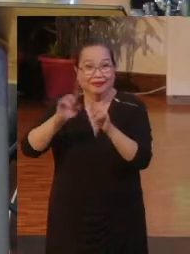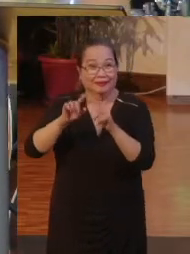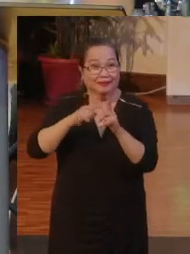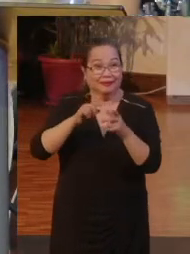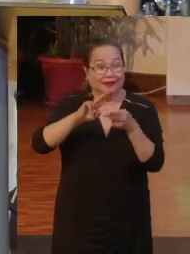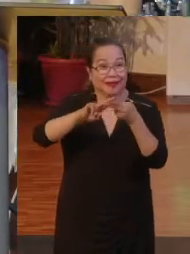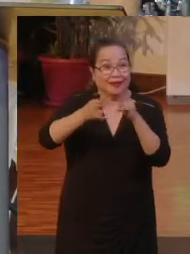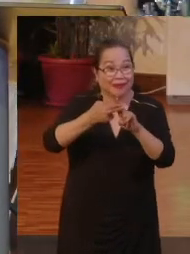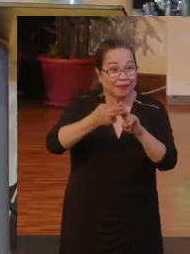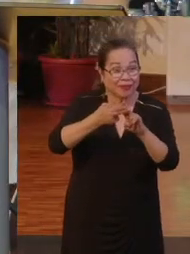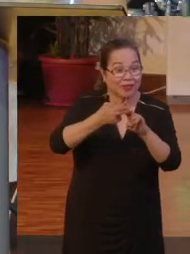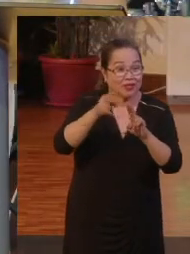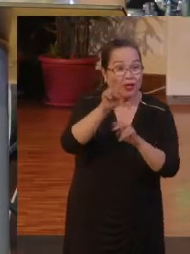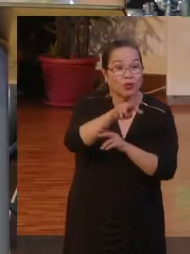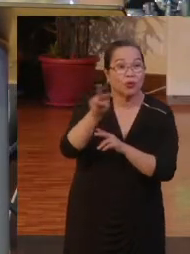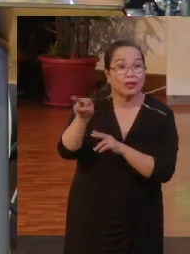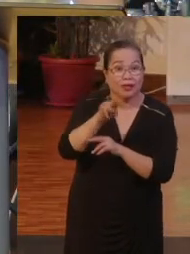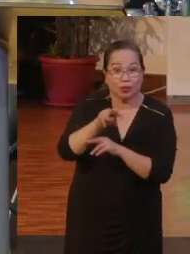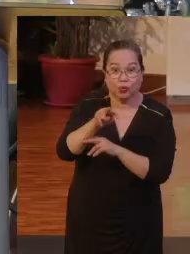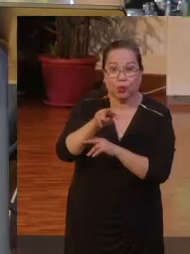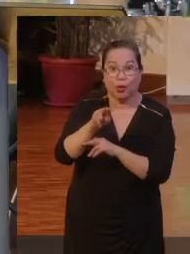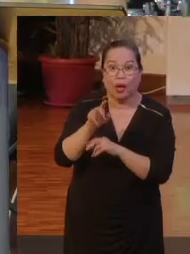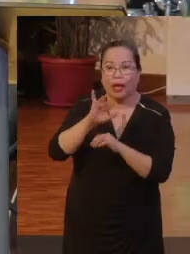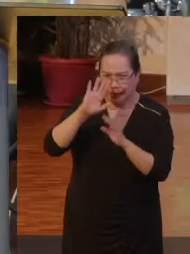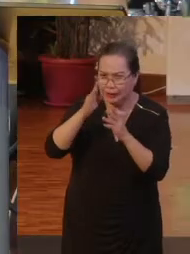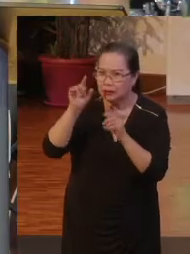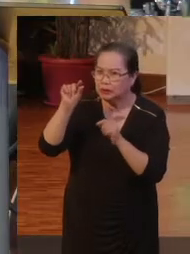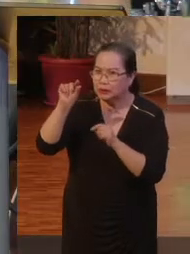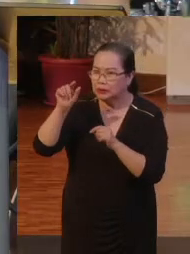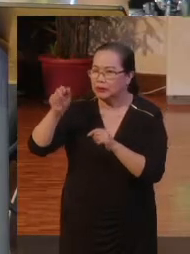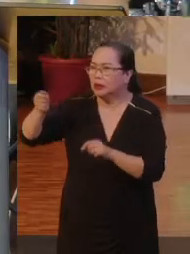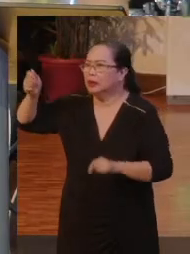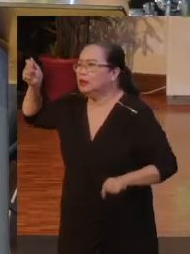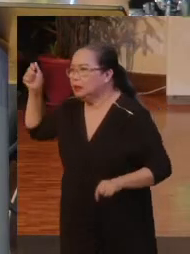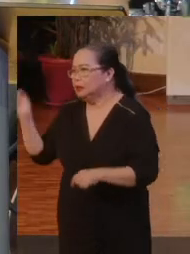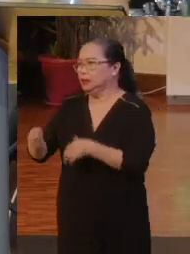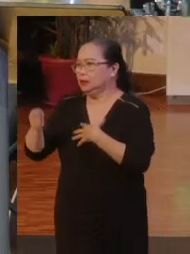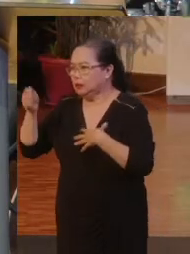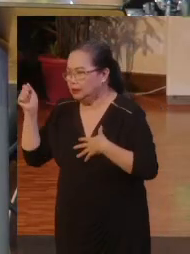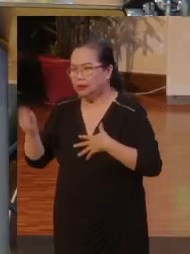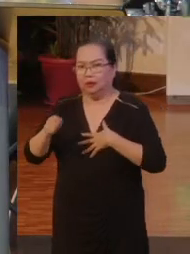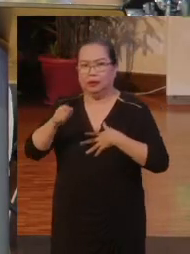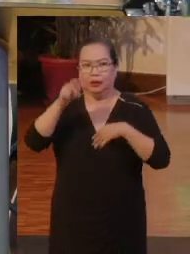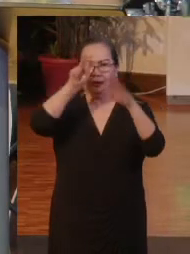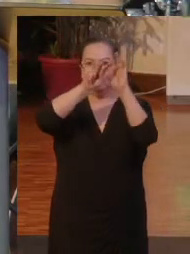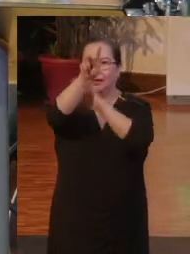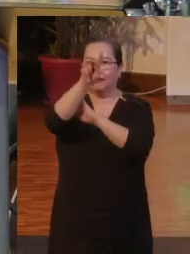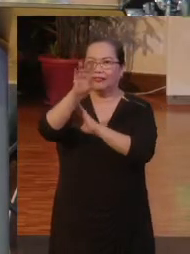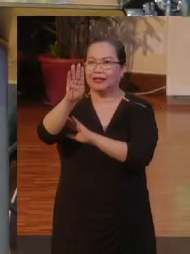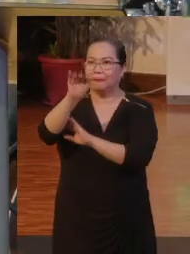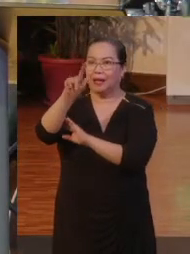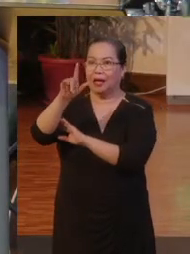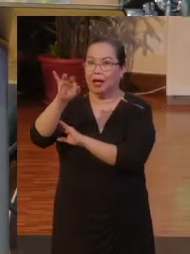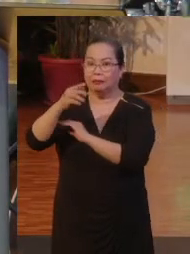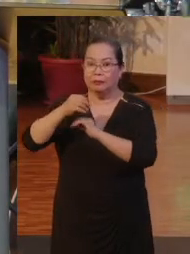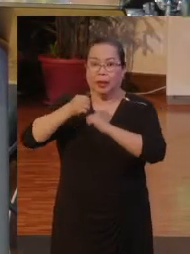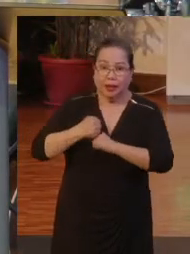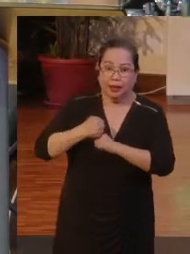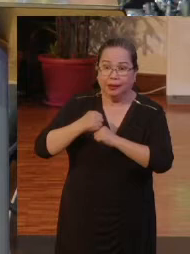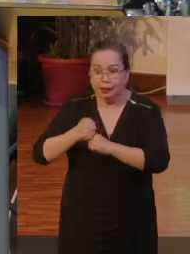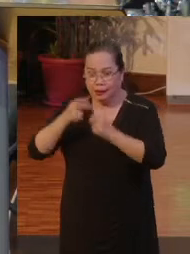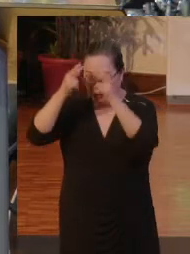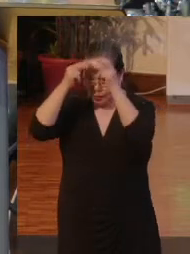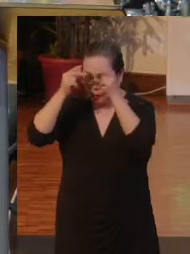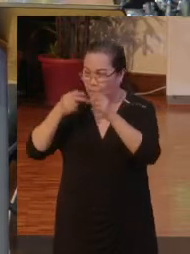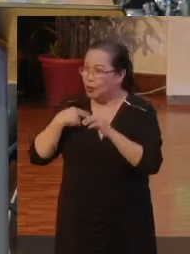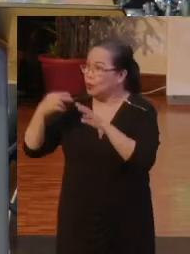Numbers 22. Pinapalo siya ng pinapalo ni Balaam dahil hinaharang siya nung donkey. Kinausap